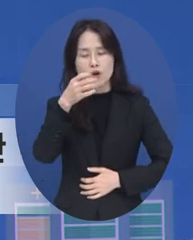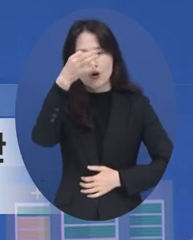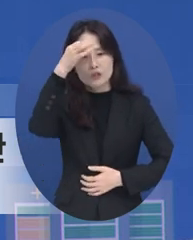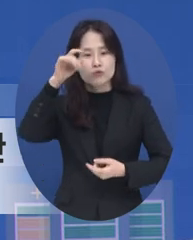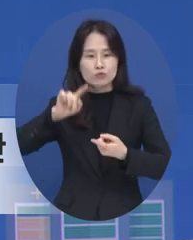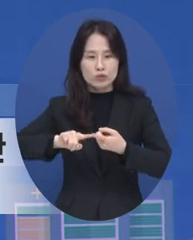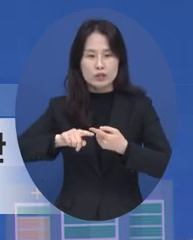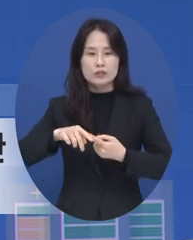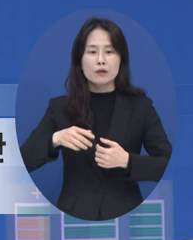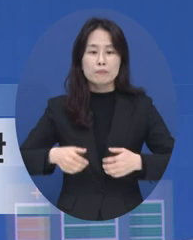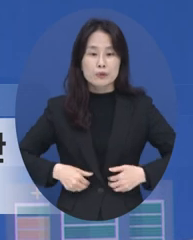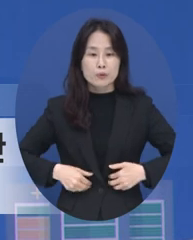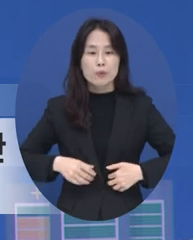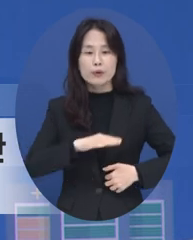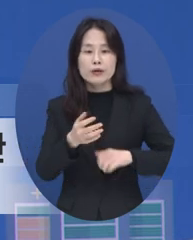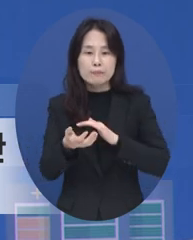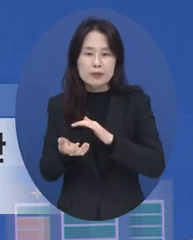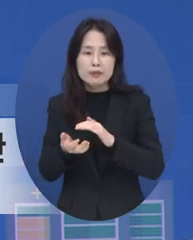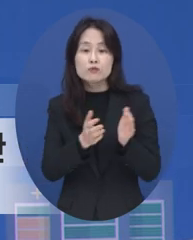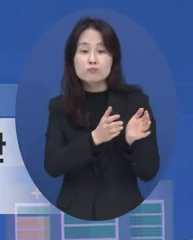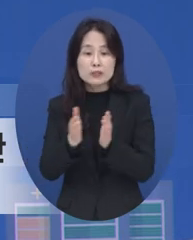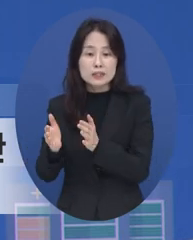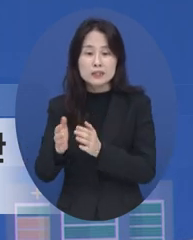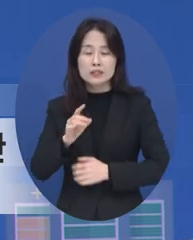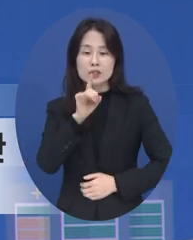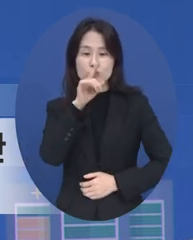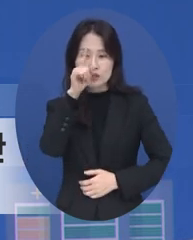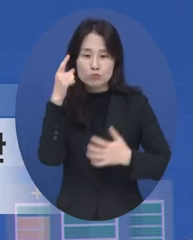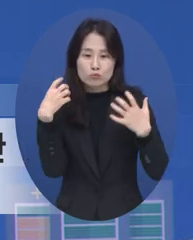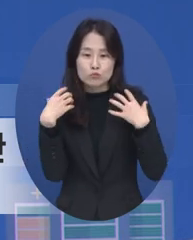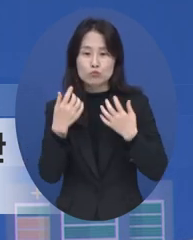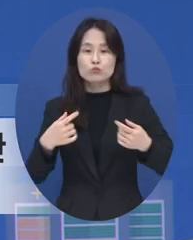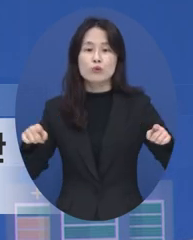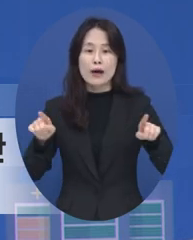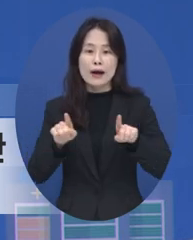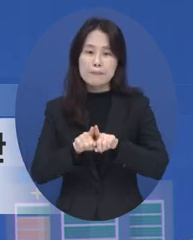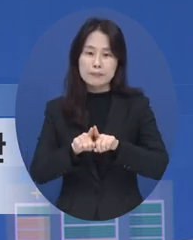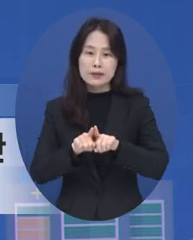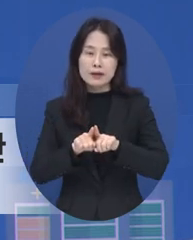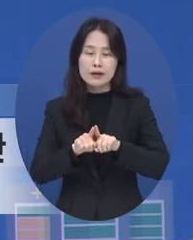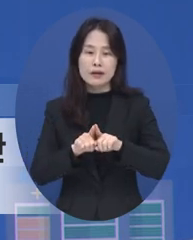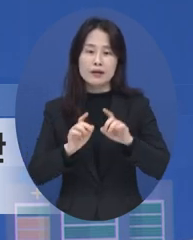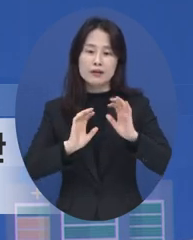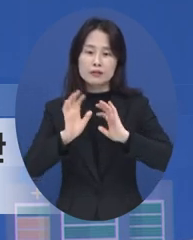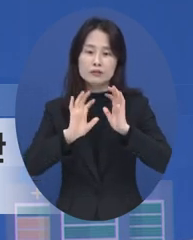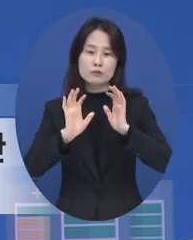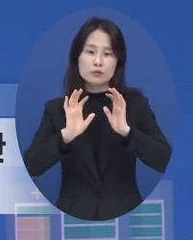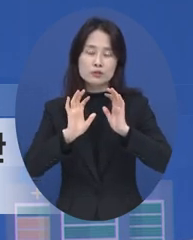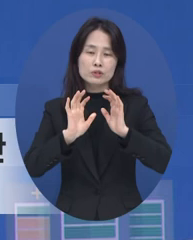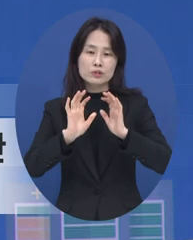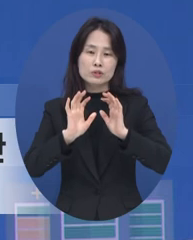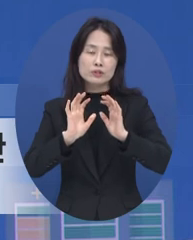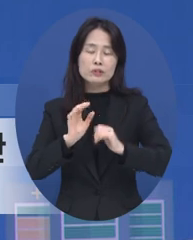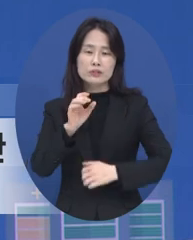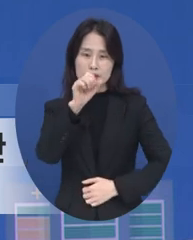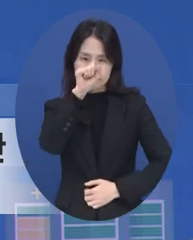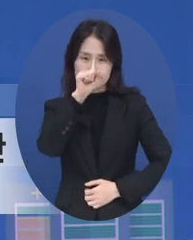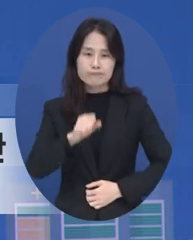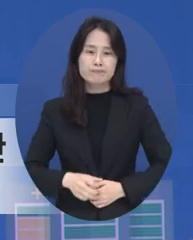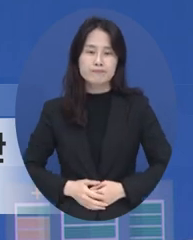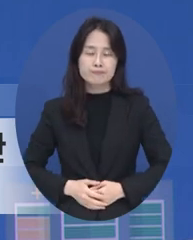대한 그 수요로 저희가 미리 좀 준비해 왔고 아 중앙정부와 같이 아